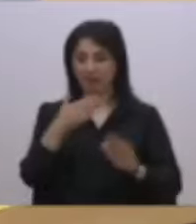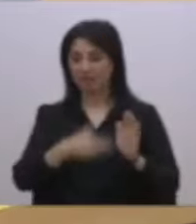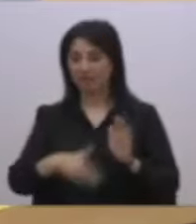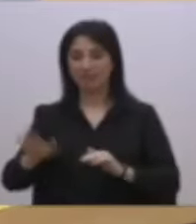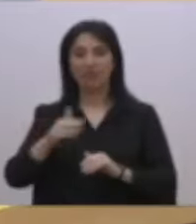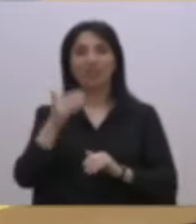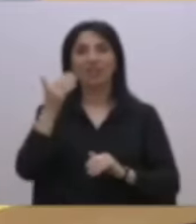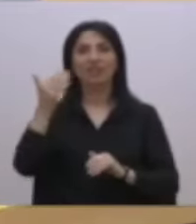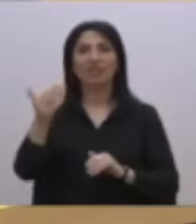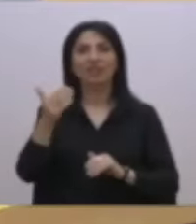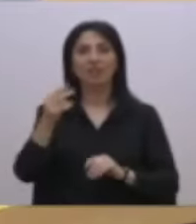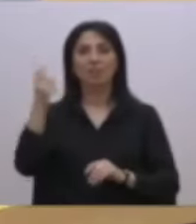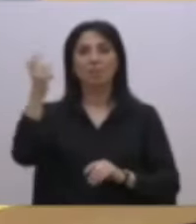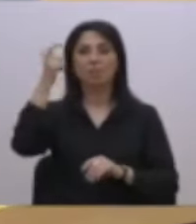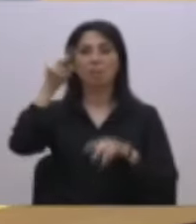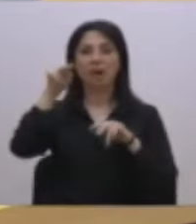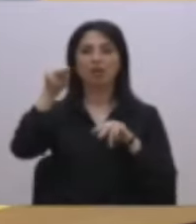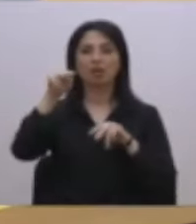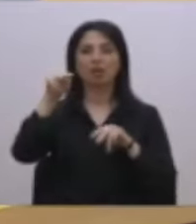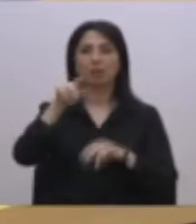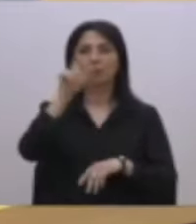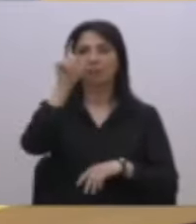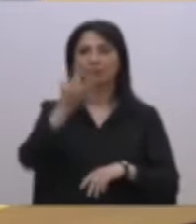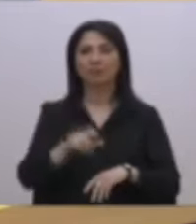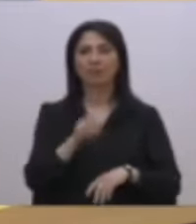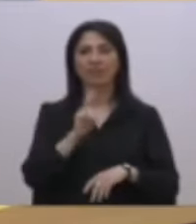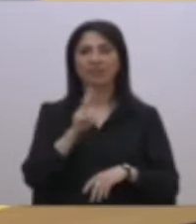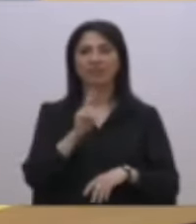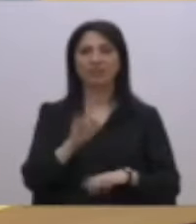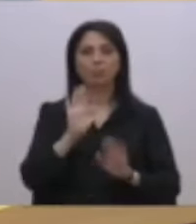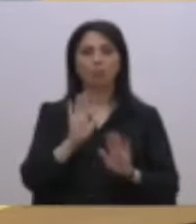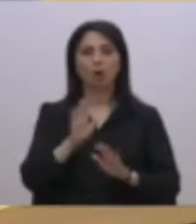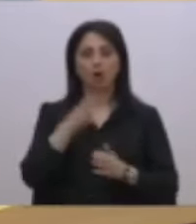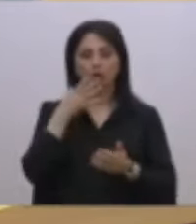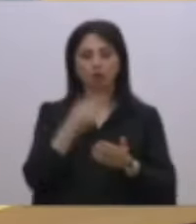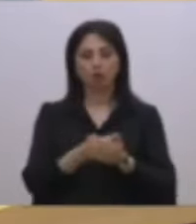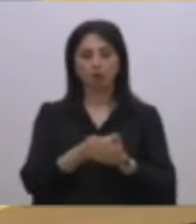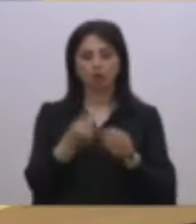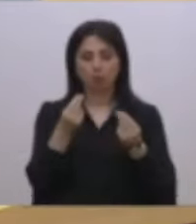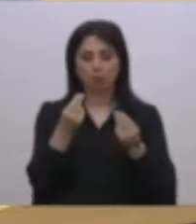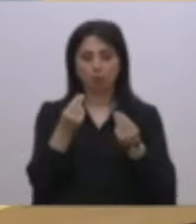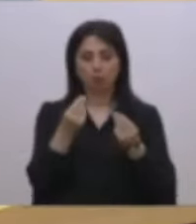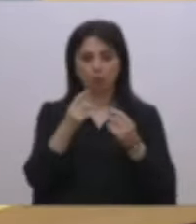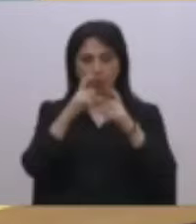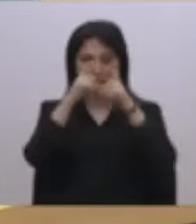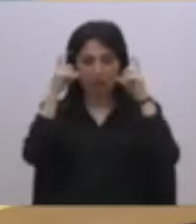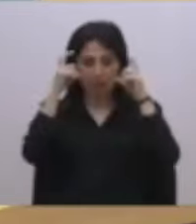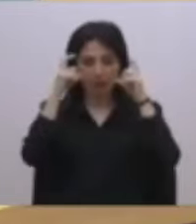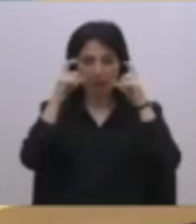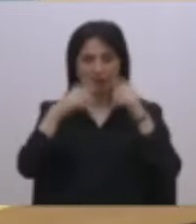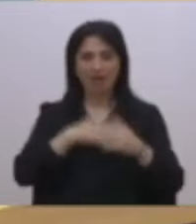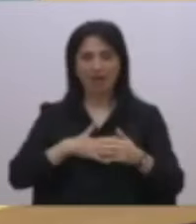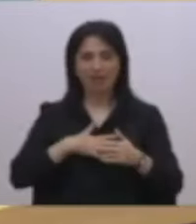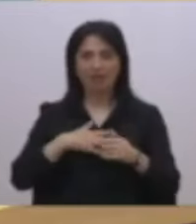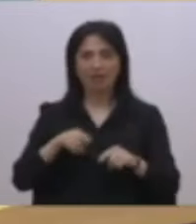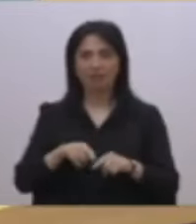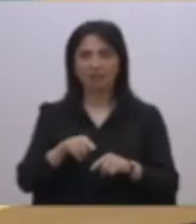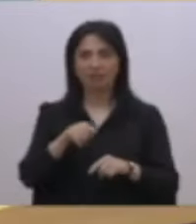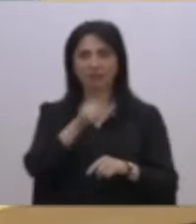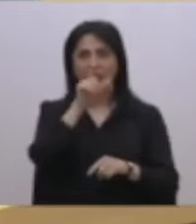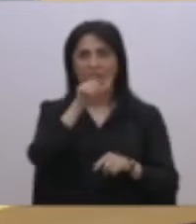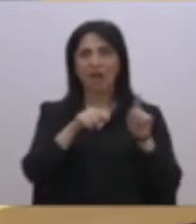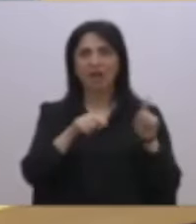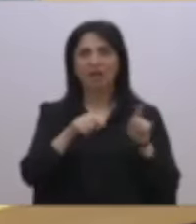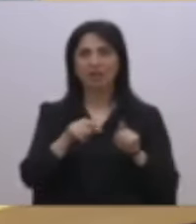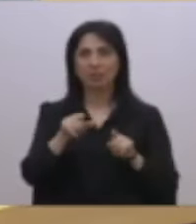წახვალთ თქვენმა პატრონმა, ადამიანმა, რომელსაც ხოლოდ საკუთარი ფული და ფინანსური რესურსი ადარდებს, ამ